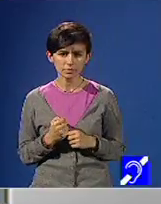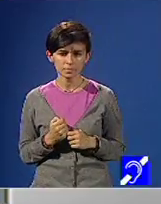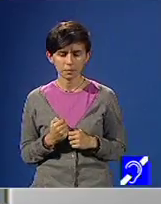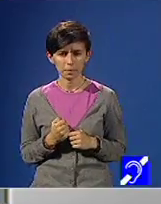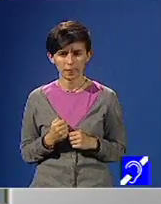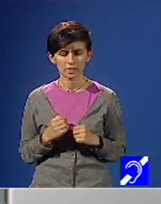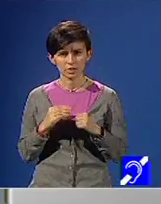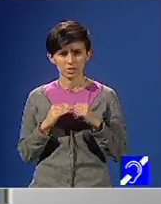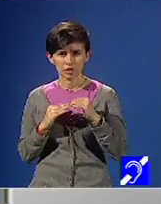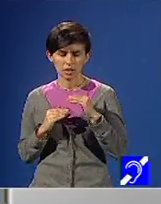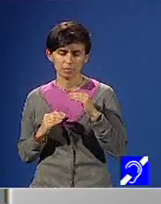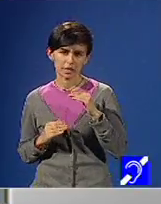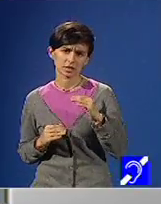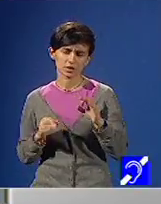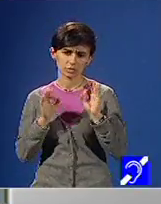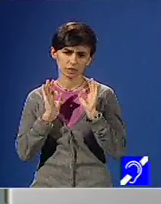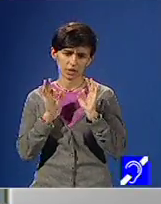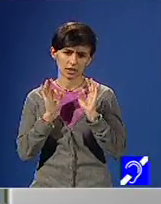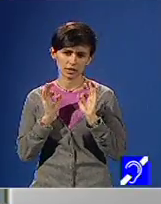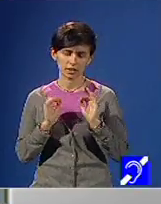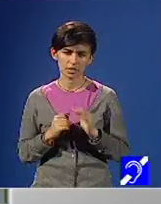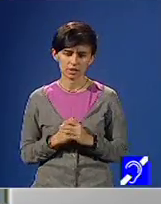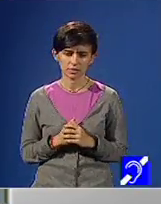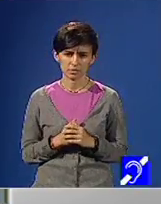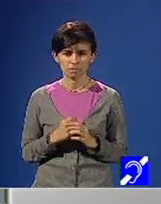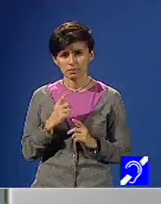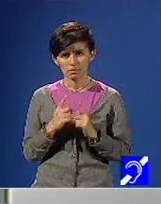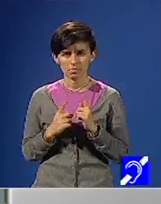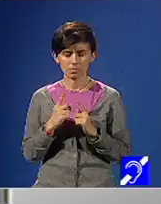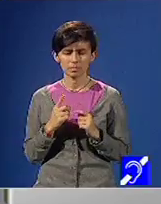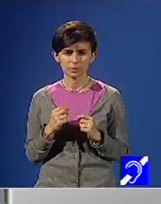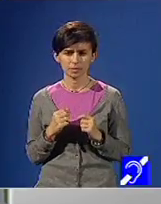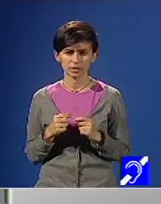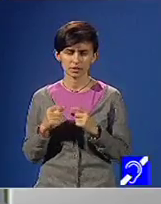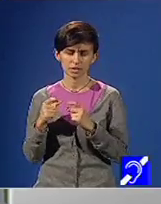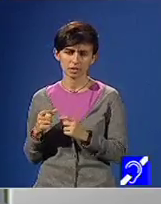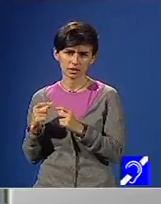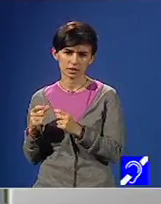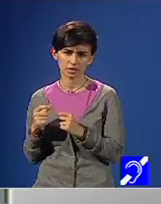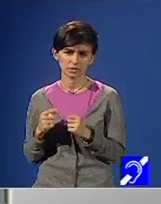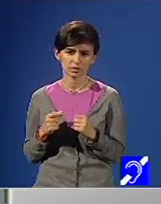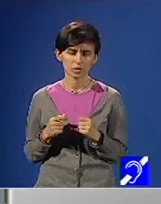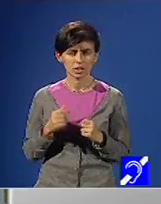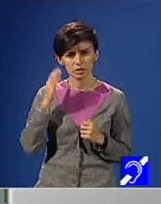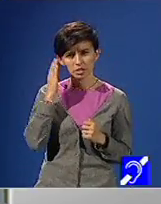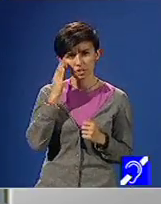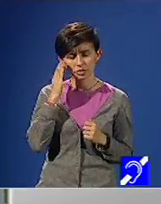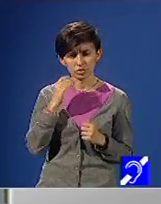mai scăzute din punct de vedere calitativ, în funcție de, nu știu, situarea nu știu, școli într-un